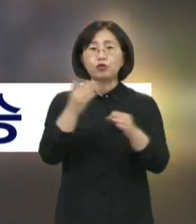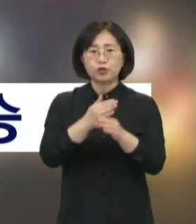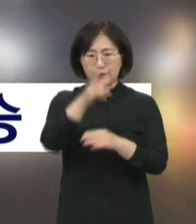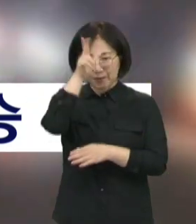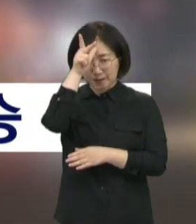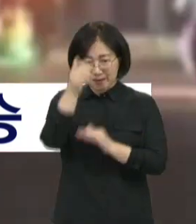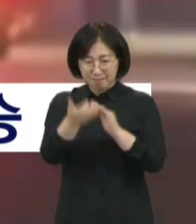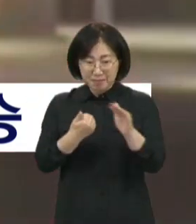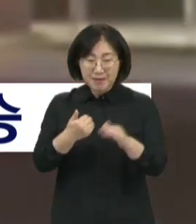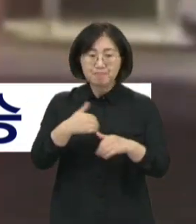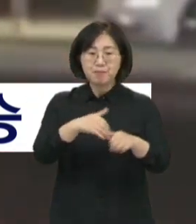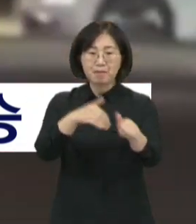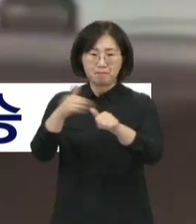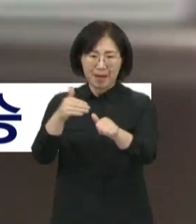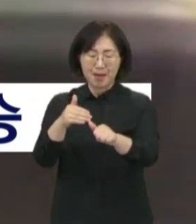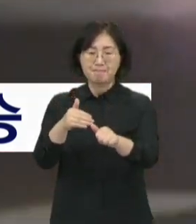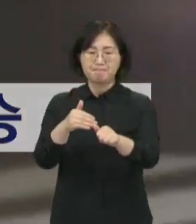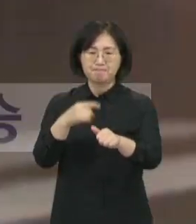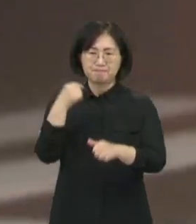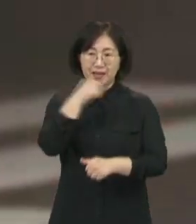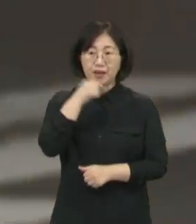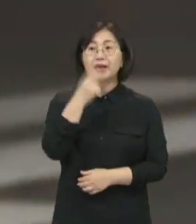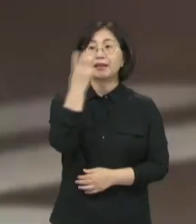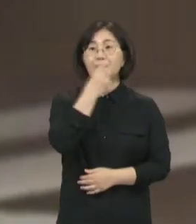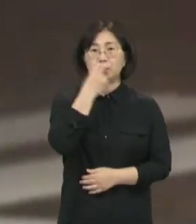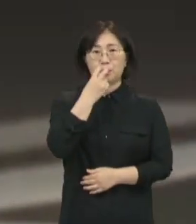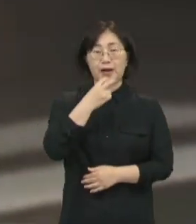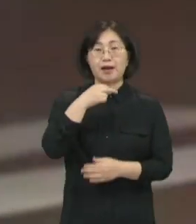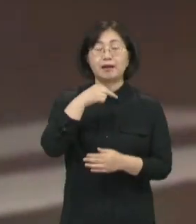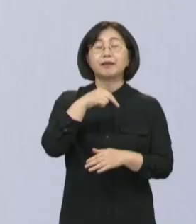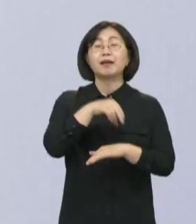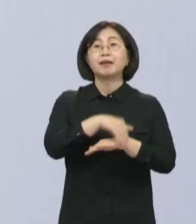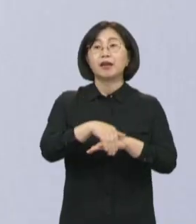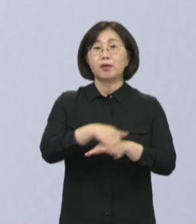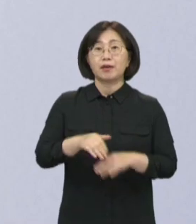배치해 무관역 원칙으로 강력하게 단속한다는 입장입니다.